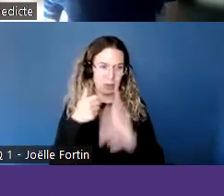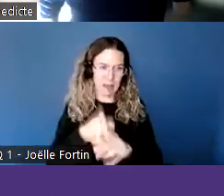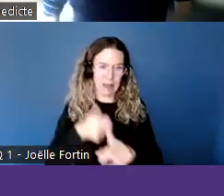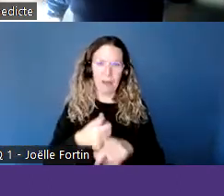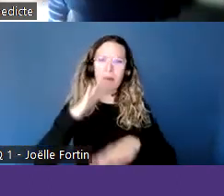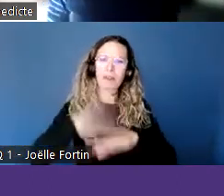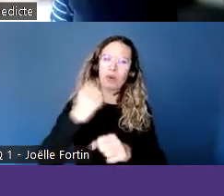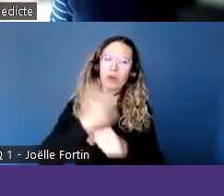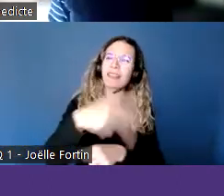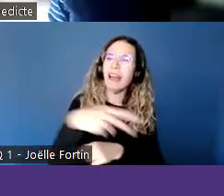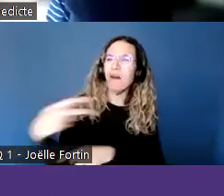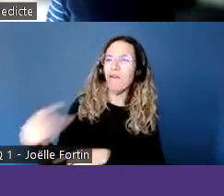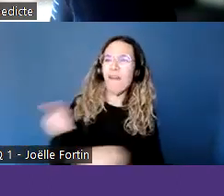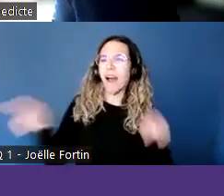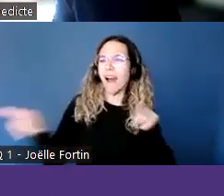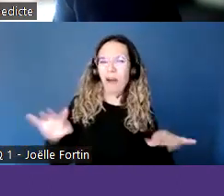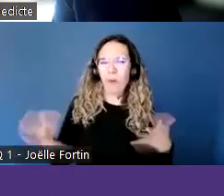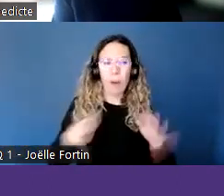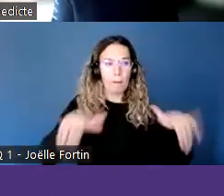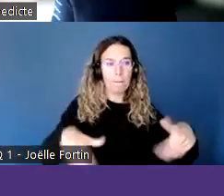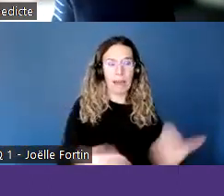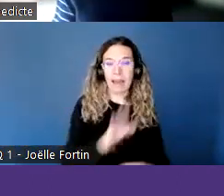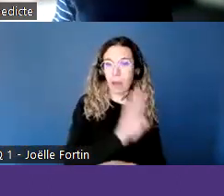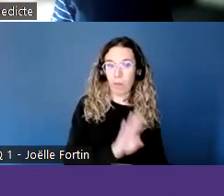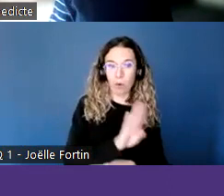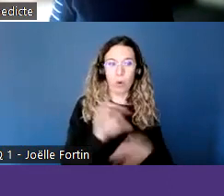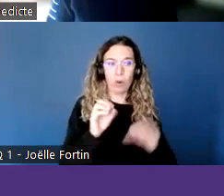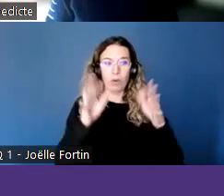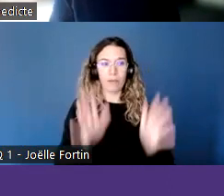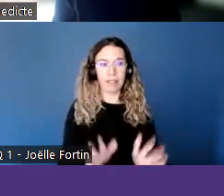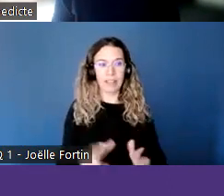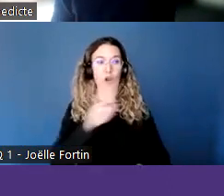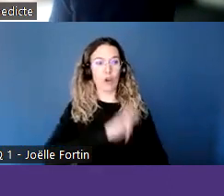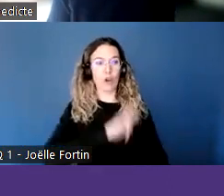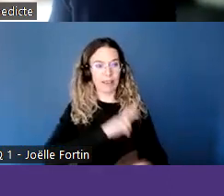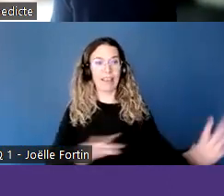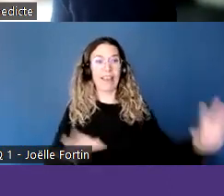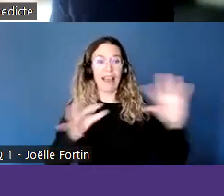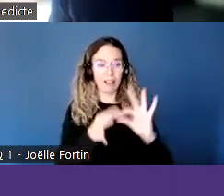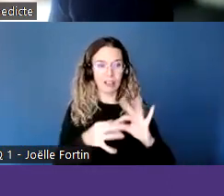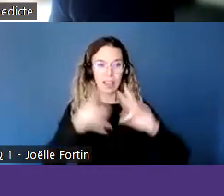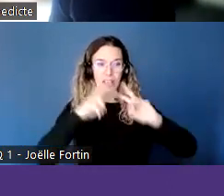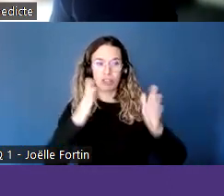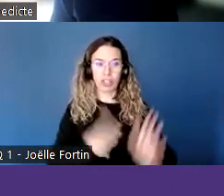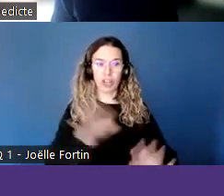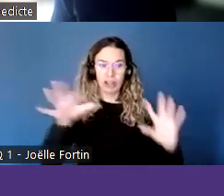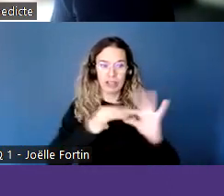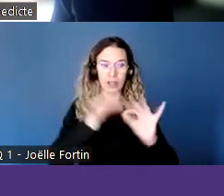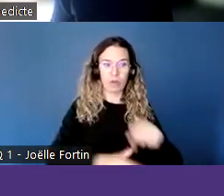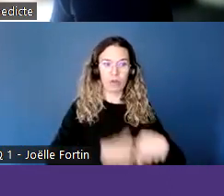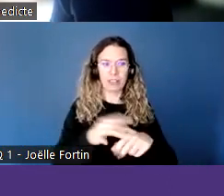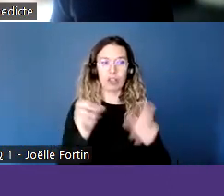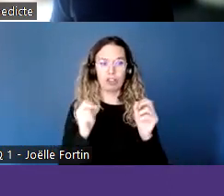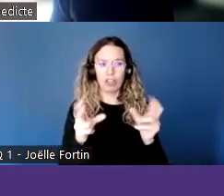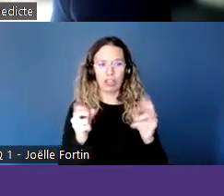leur travail, présenter Marie Beaulieu, professeure retraitée et associée, chercheur associée, Université de Sherbrooke